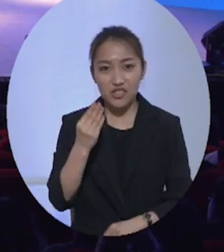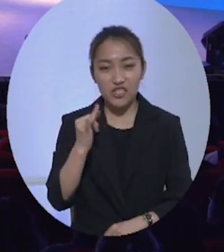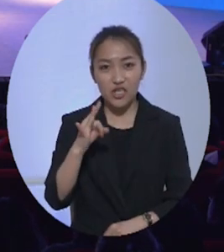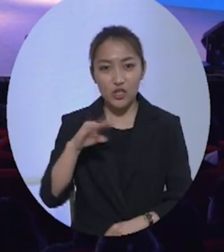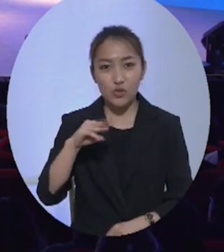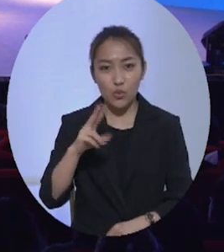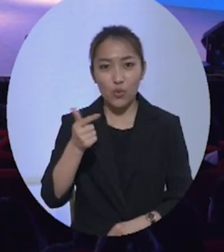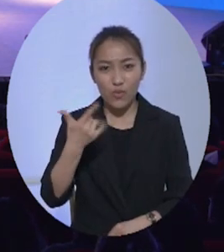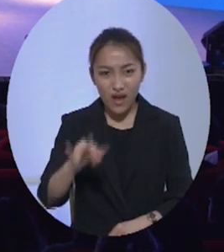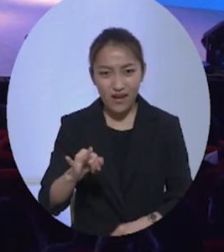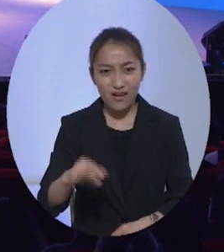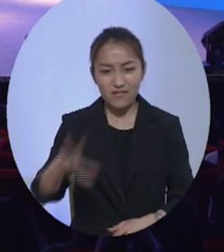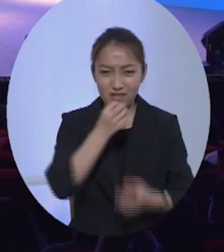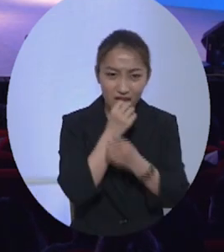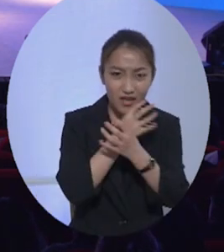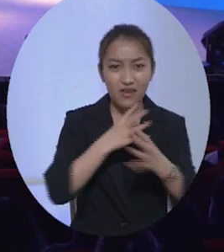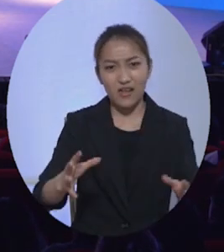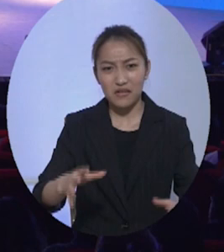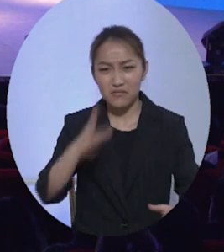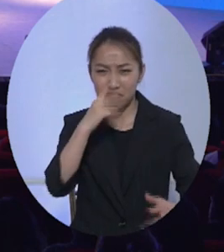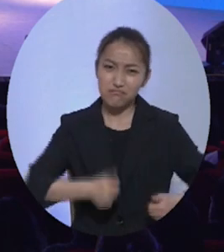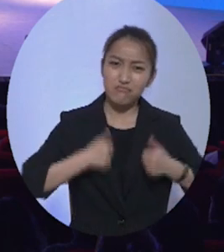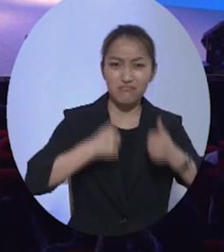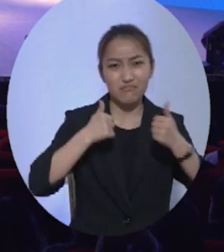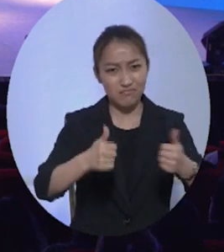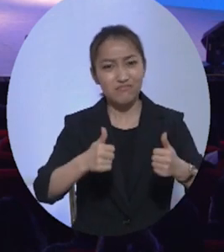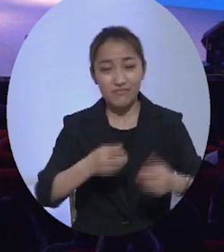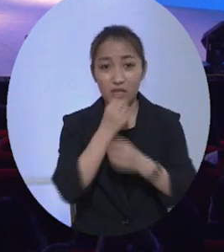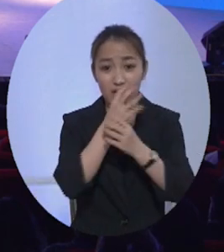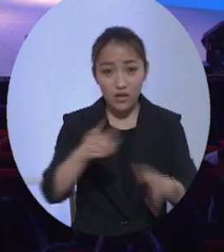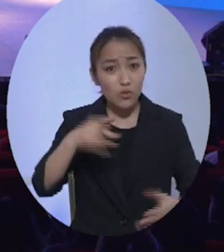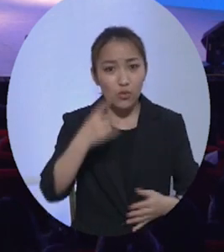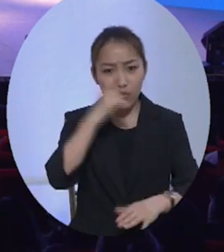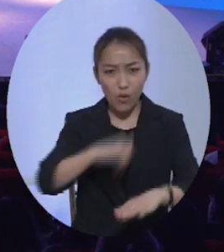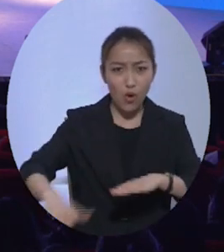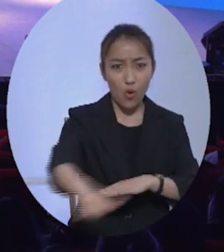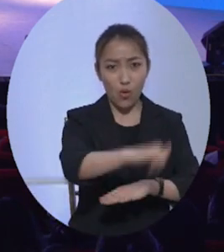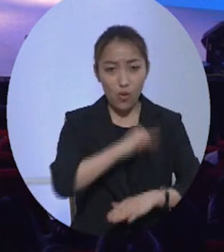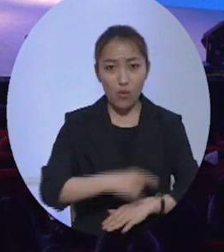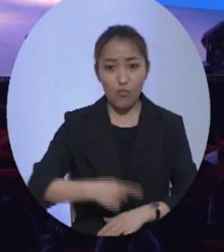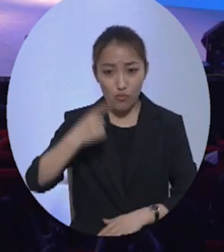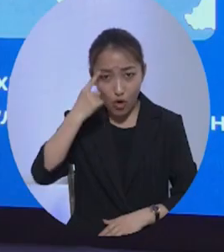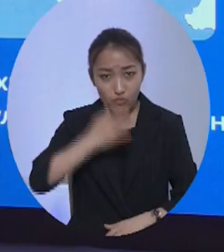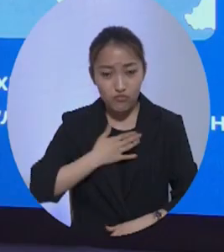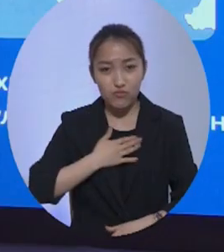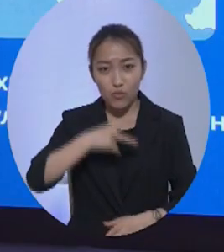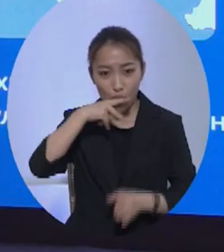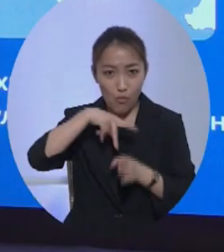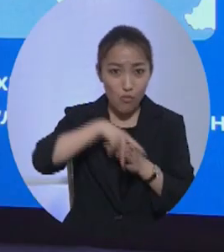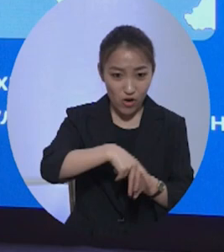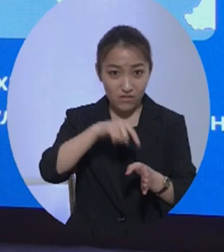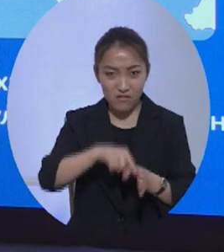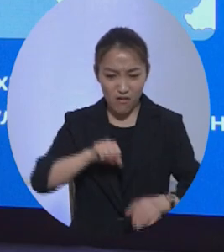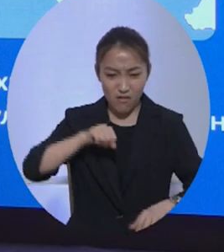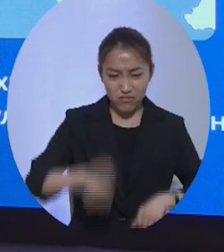чигээрээ хүлээж авдаг байсан юм аа. Заавал нэг газрын хөрсөн дээр монгол морины туурай хүржиж эзэгнэ гэж бид